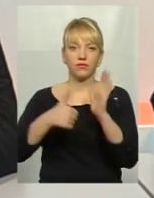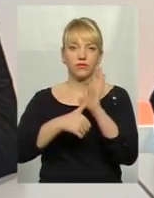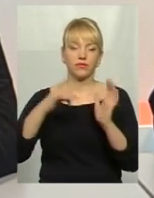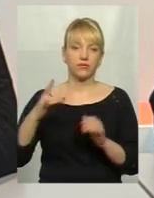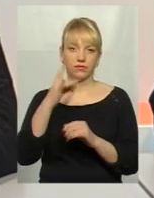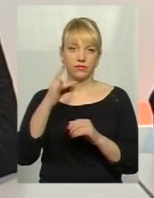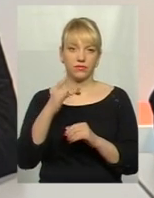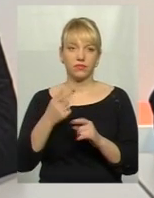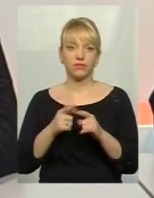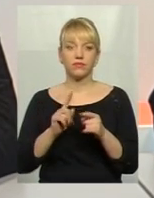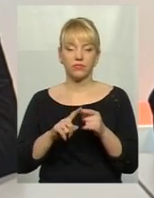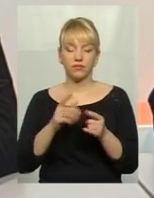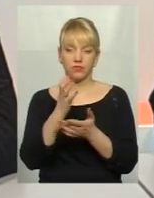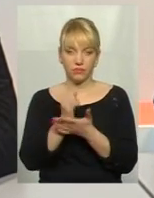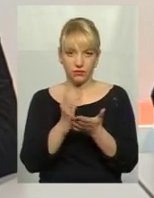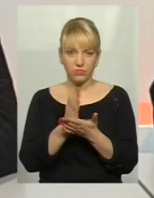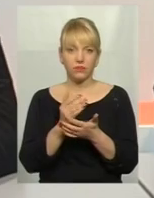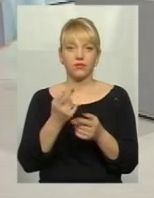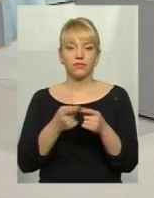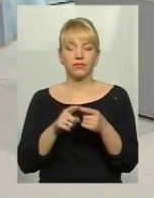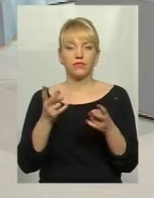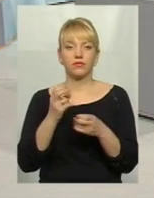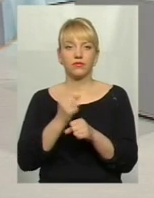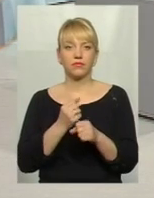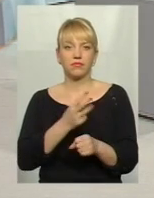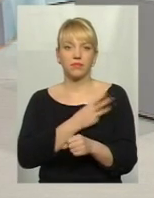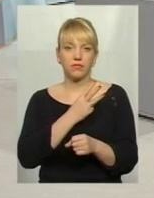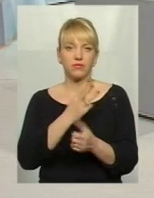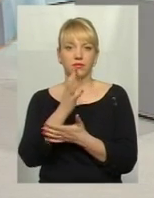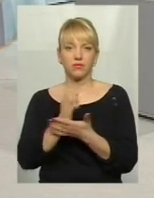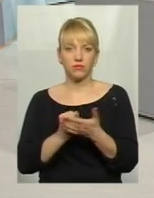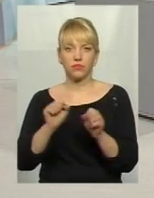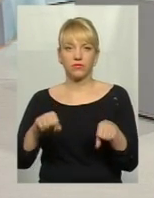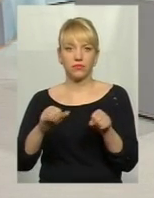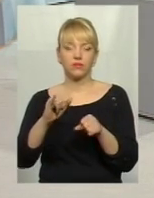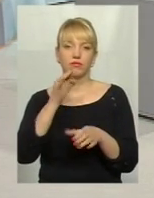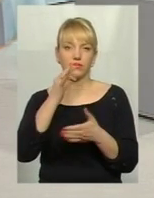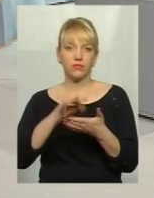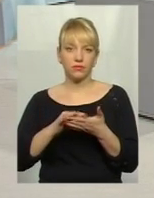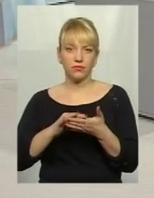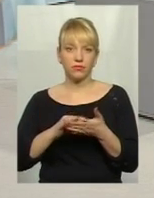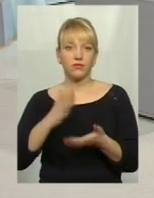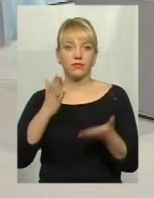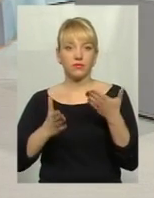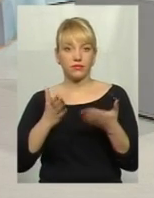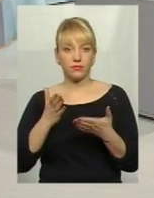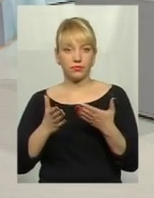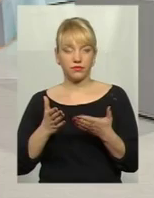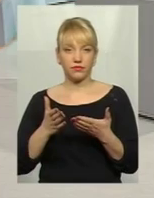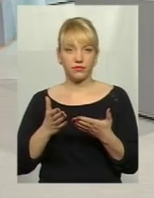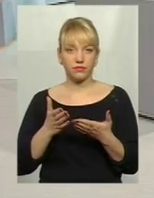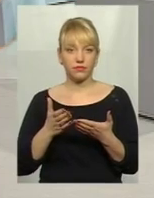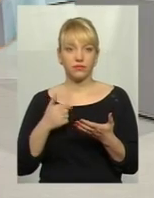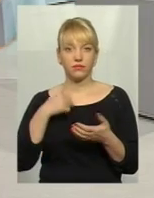є, над ним треба працювати. Бажання, потенціал, можливості і відповідальність. Якщо,